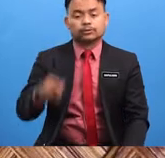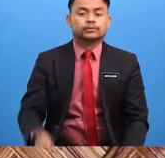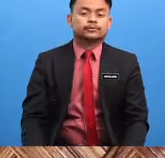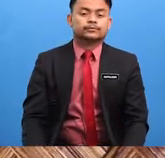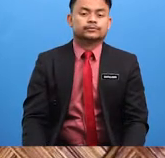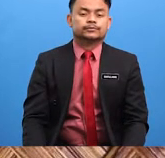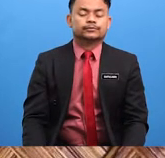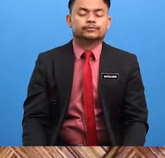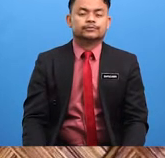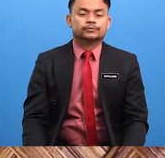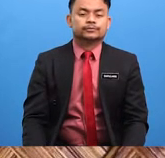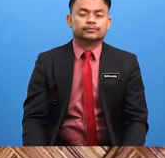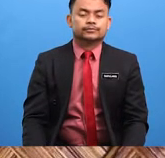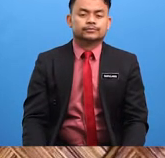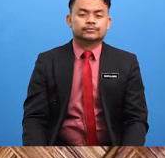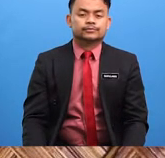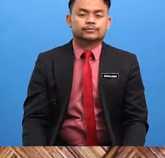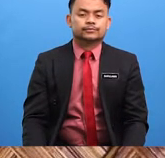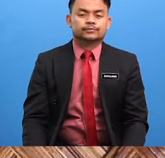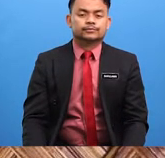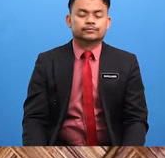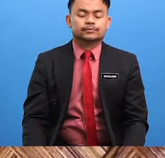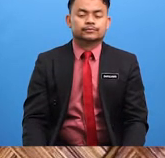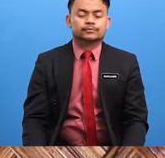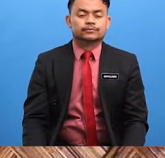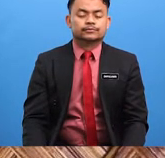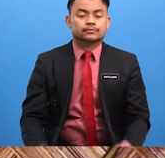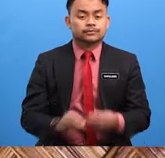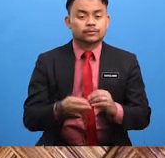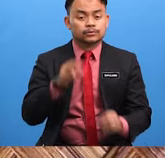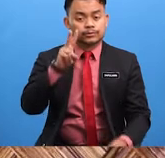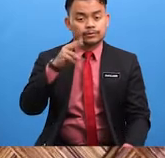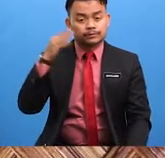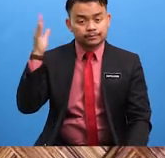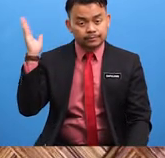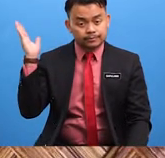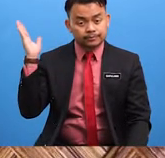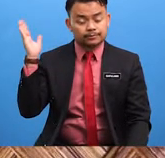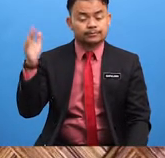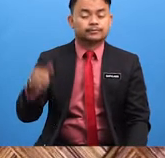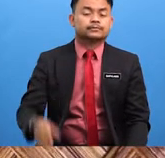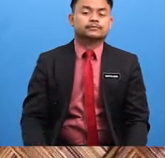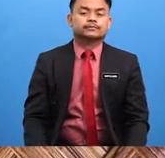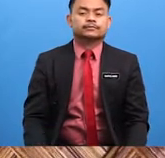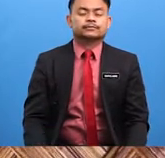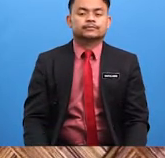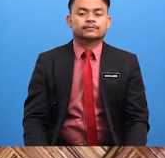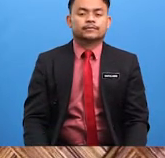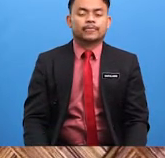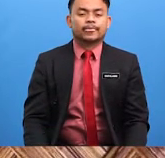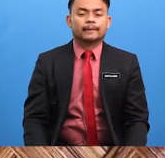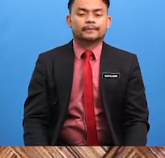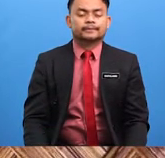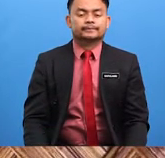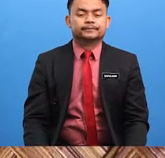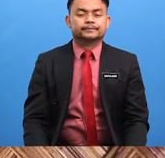tahun 1988. Encik Ishak bin Kasim dari syarikat Kraf Rotan. Ishak sering menggunakan dan mengubah